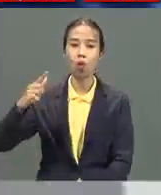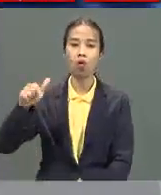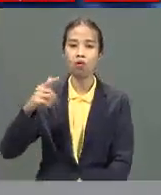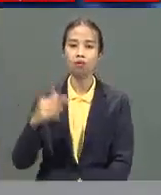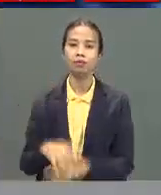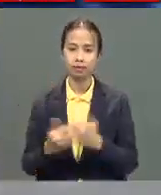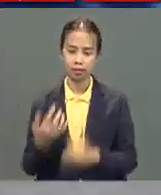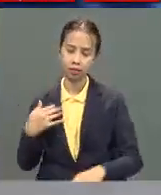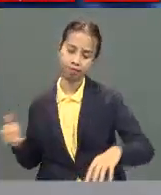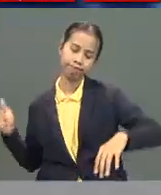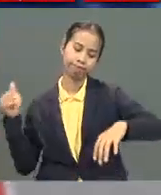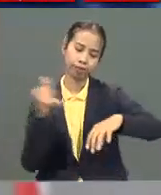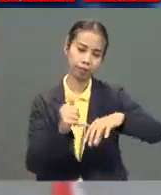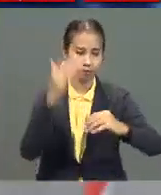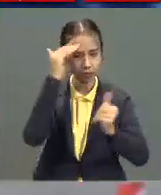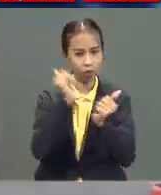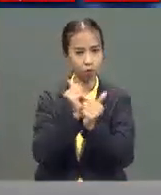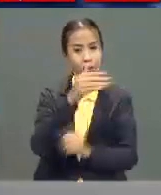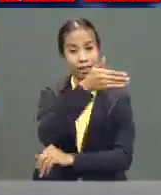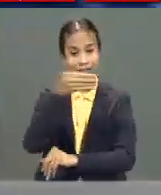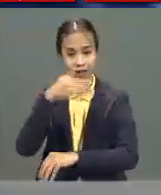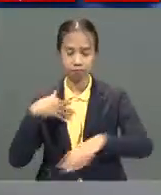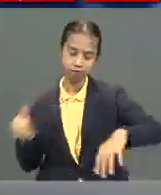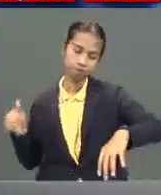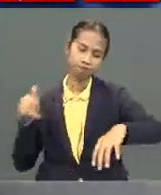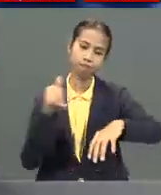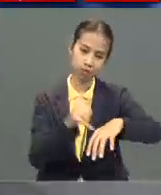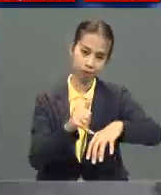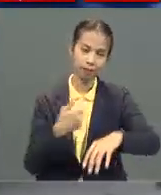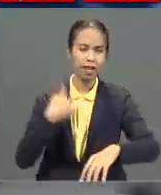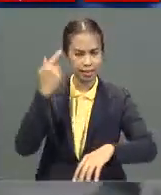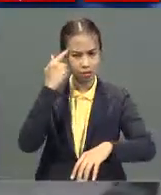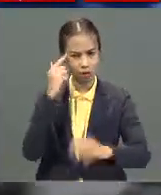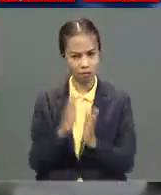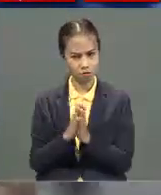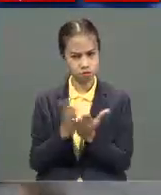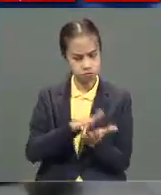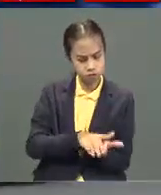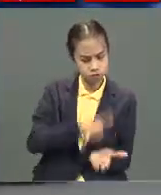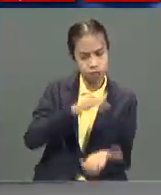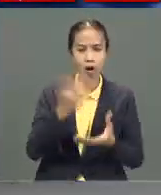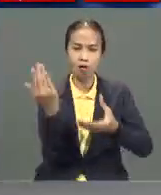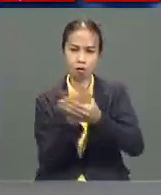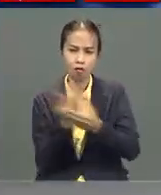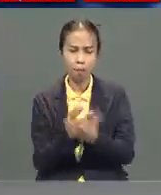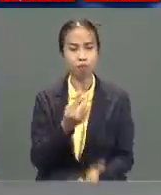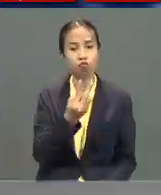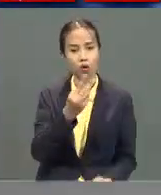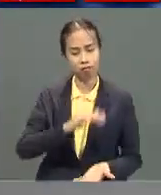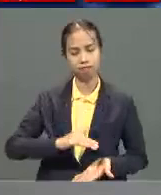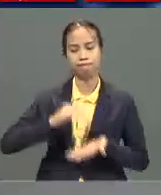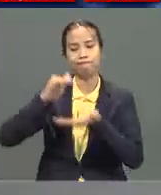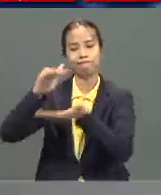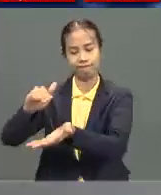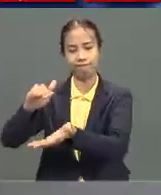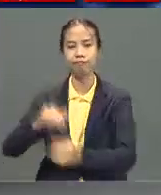ได้เดินทางมาที่สำนักงานตำรวจแห่งชาติคาดว่าจะนำเอกสารที่เกี่ยวกับคดีไม่น้อยกว่า2แฟ้มเข้าให้ข้อมูลกับ